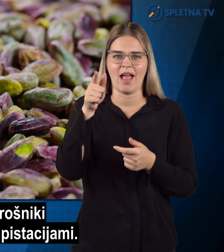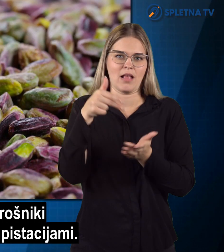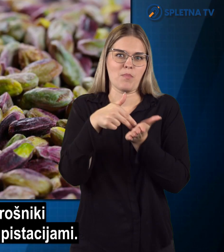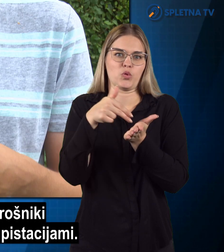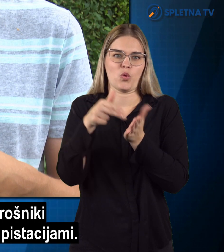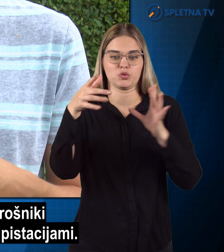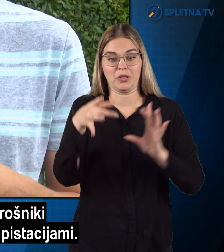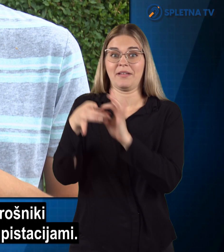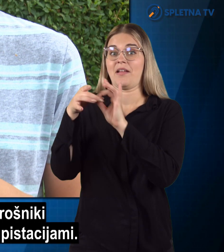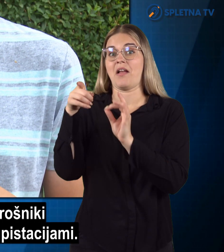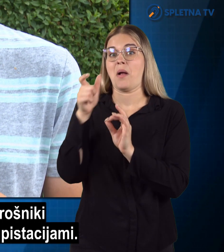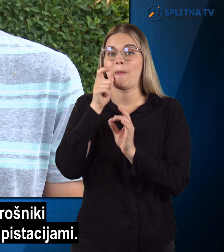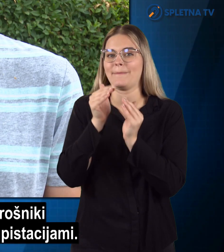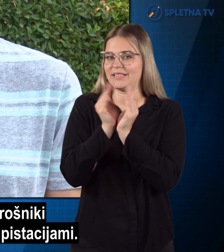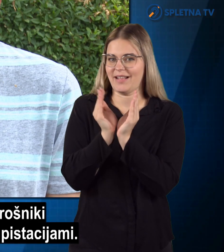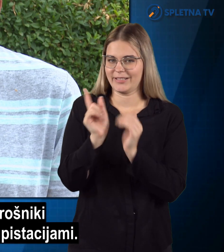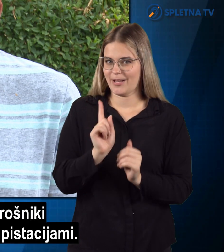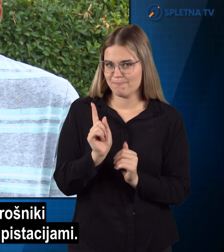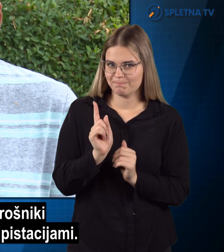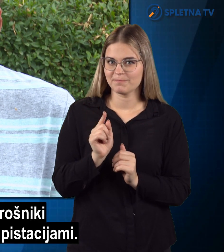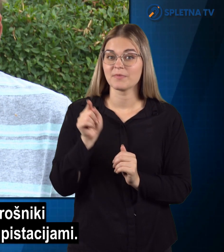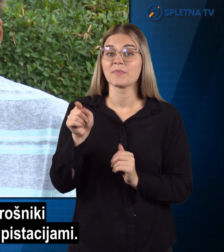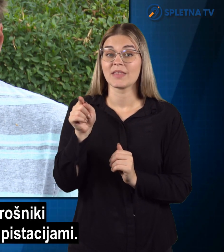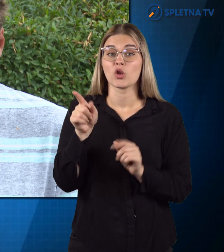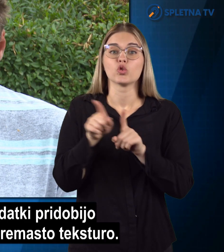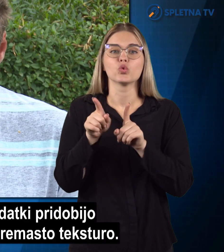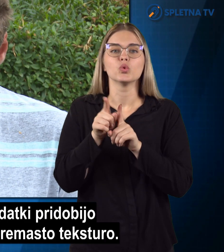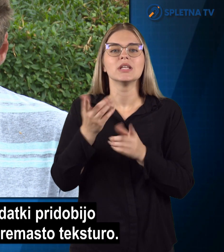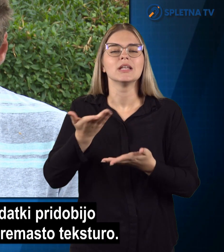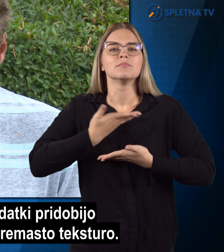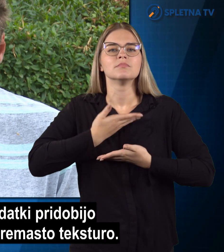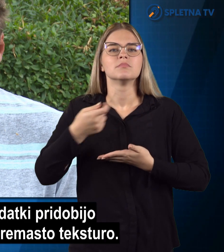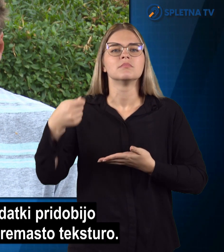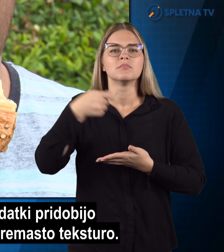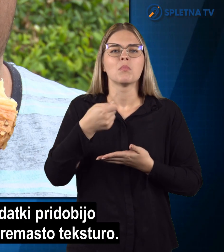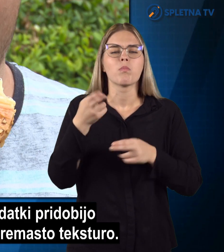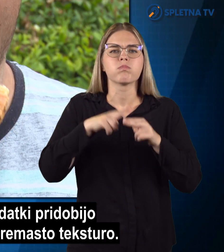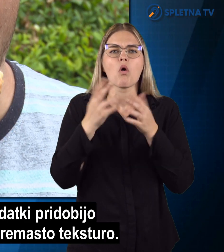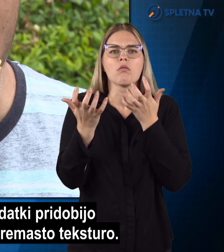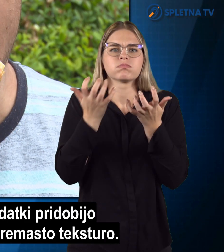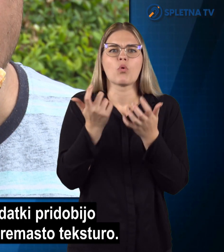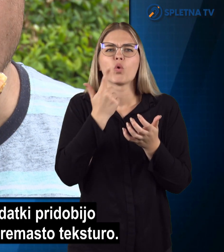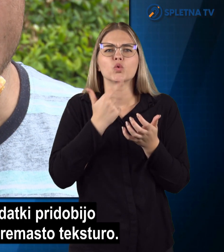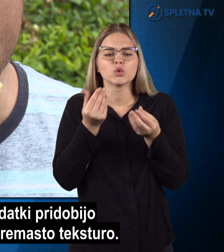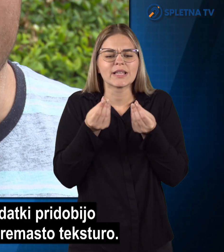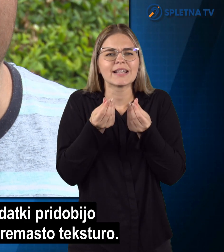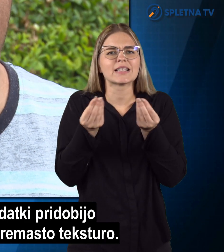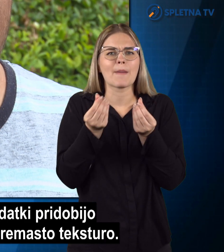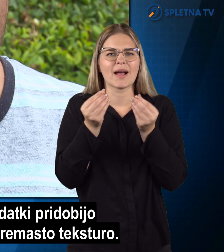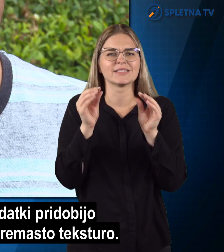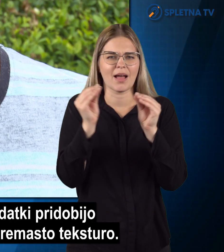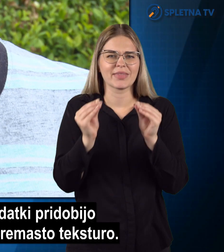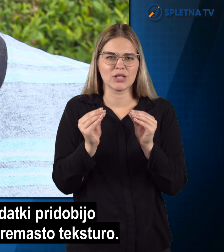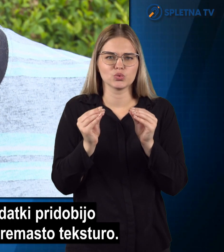jo potrošniki povezujejo s pistacijami. Poleg tega z dodatki pridobijo izrazitejši okus in